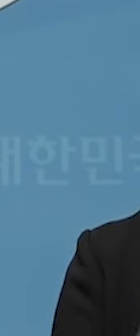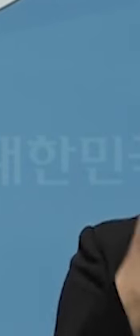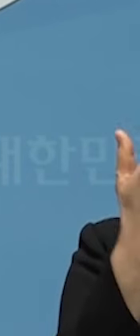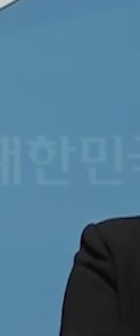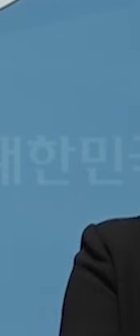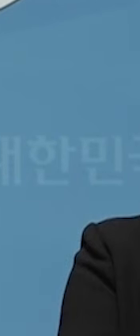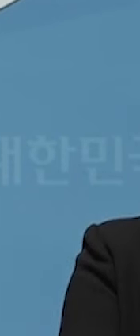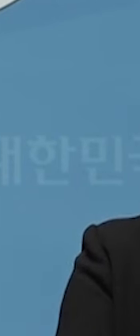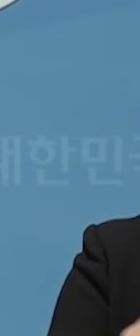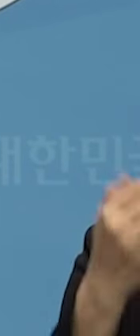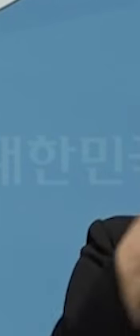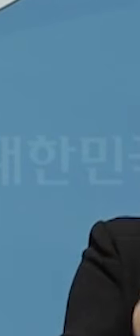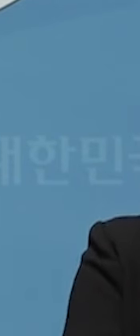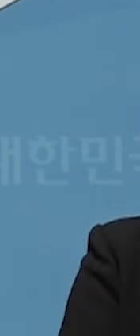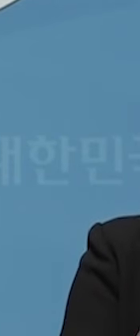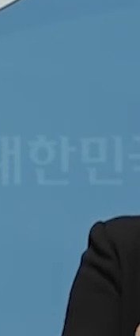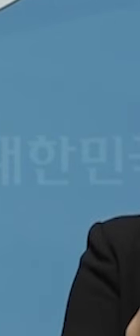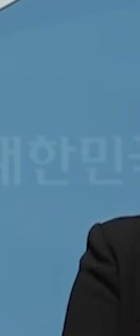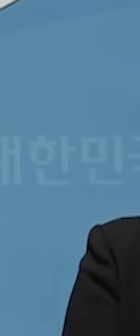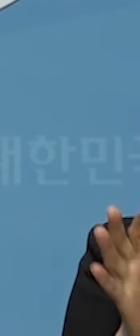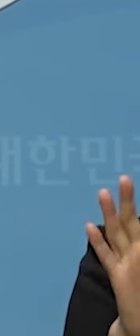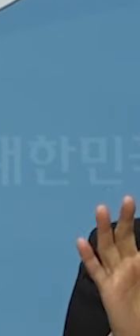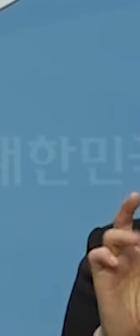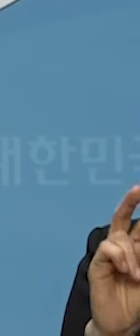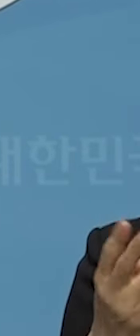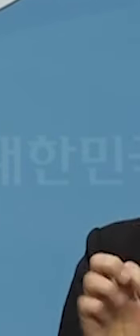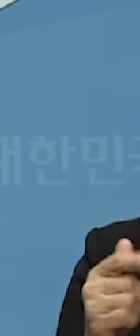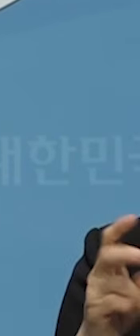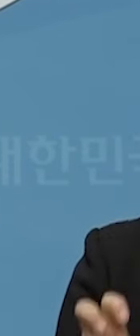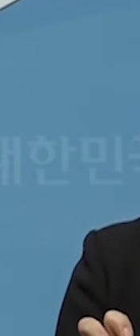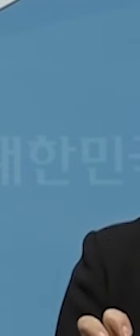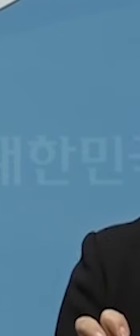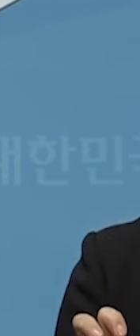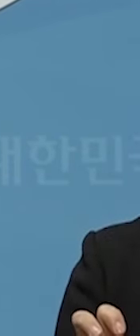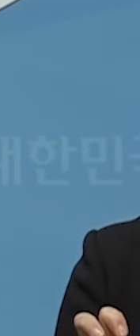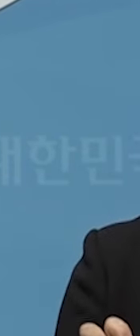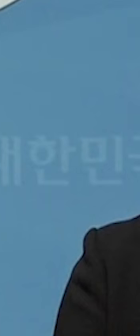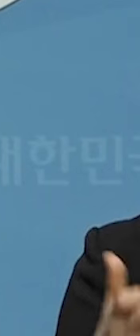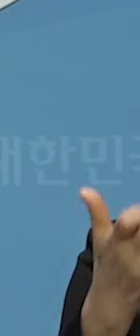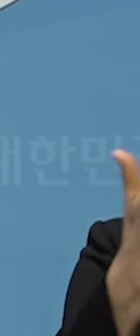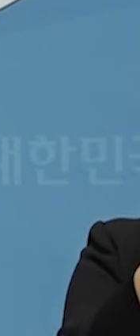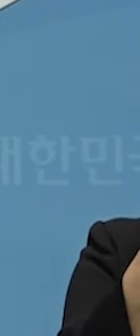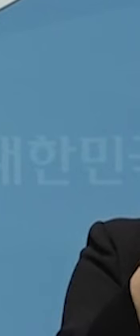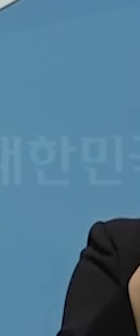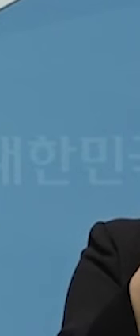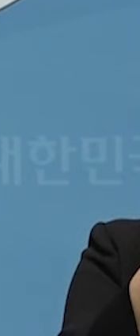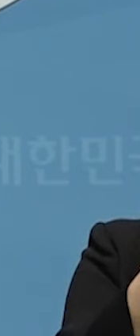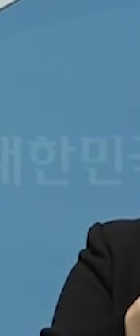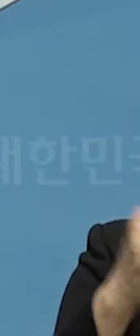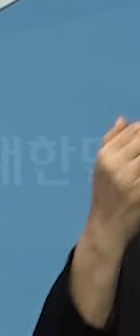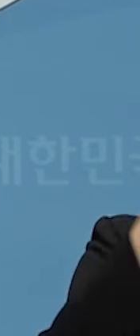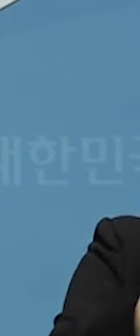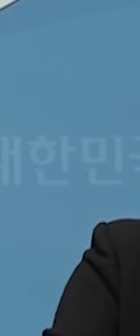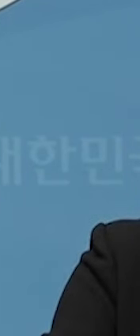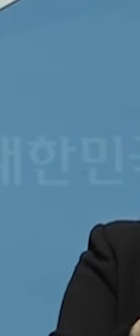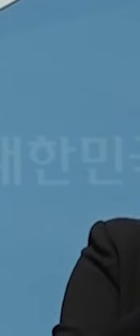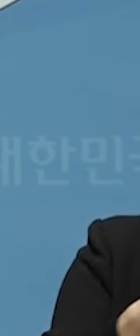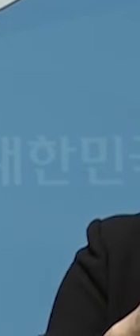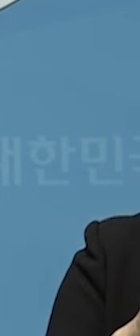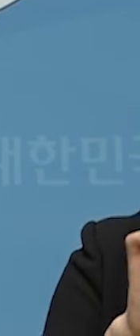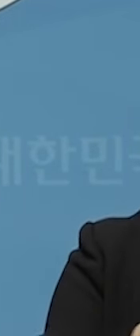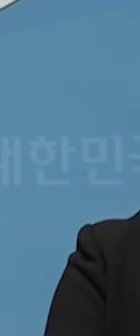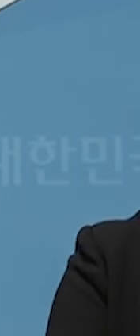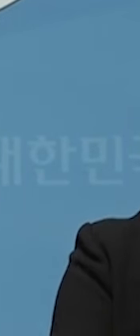개혁신당의 정책위 의장을 맡고 있는 김용남입니다. 개혁신당의 18번째 정책 시리즈